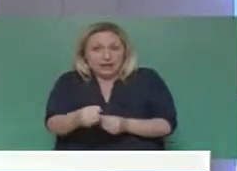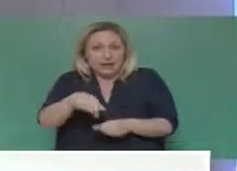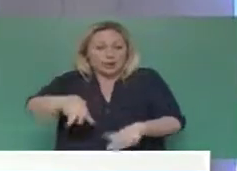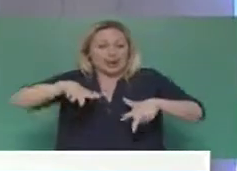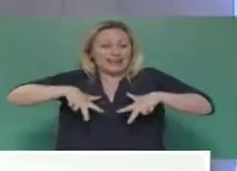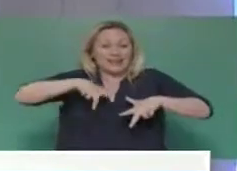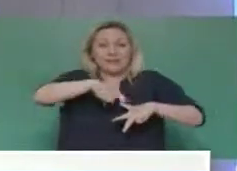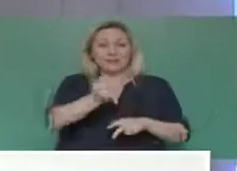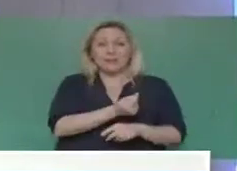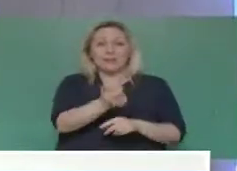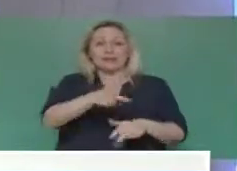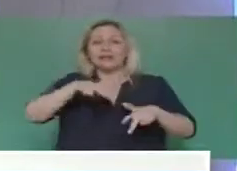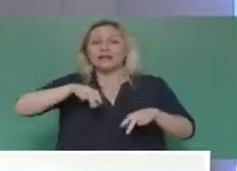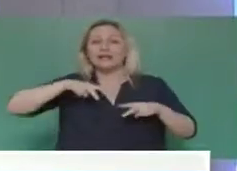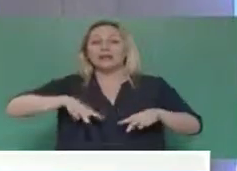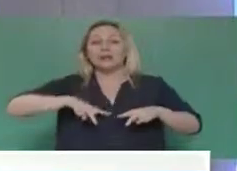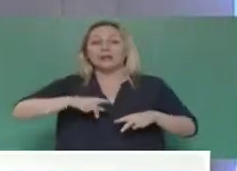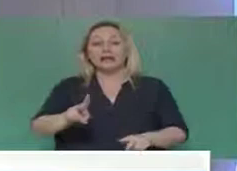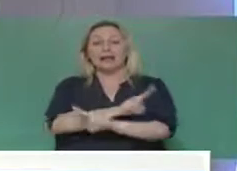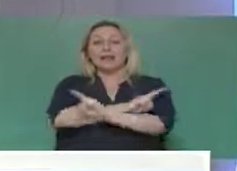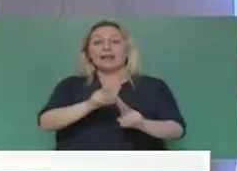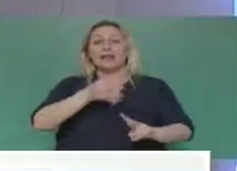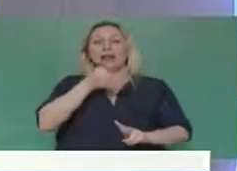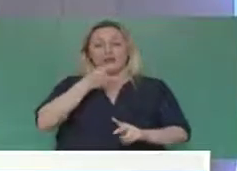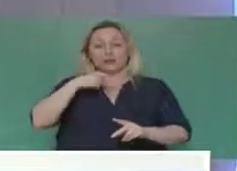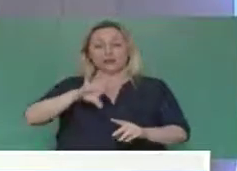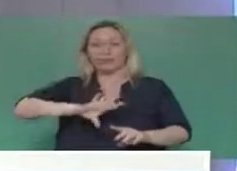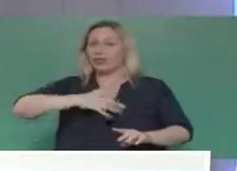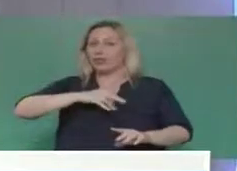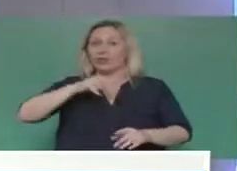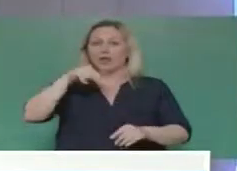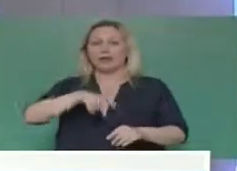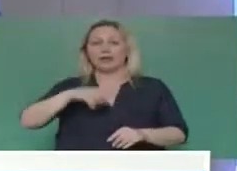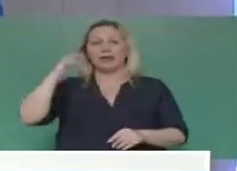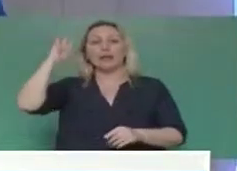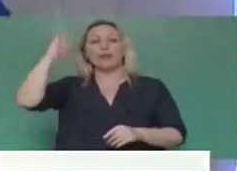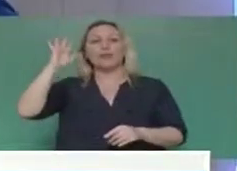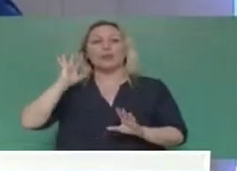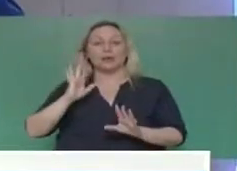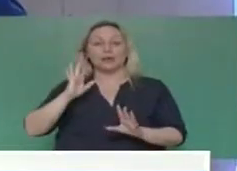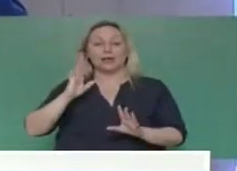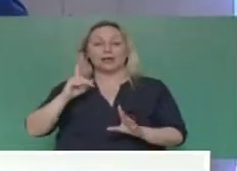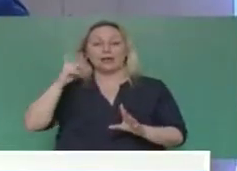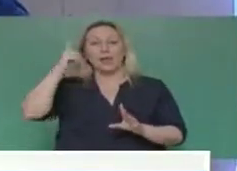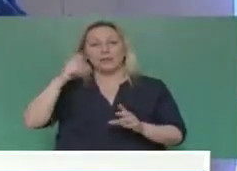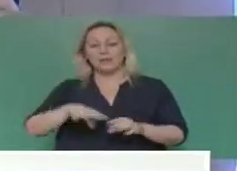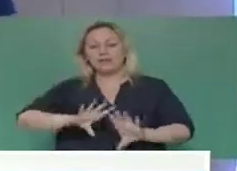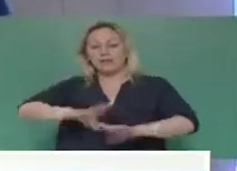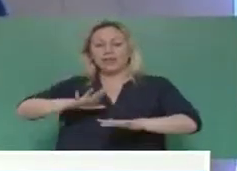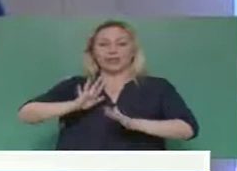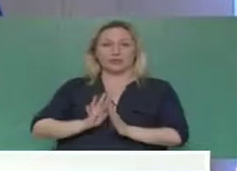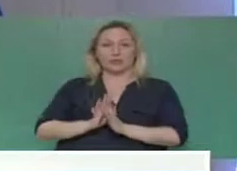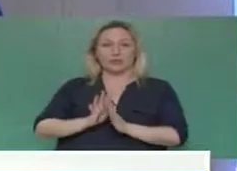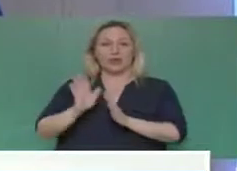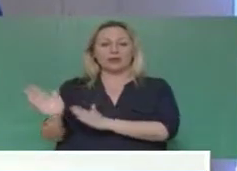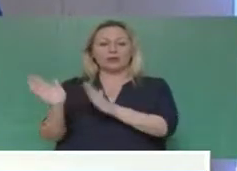οποίας οι μισοί υπουργοί είναι ξεκάθαροι ότι είναι απέναντι ιδεολογικά, ιδεολειπτικά θα πω εγώ, απέναντι στο ΣΔΙΤ. Άρα δεν είναι θέμα θεσμικού πλαισίου,